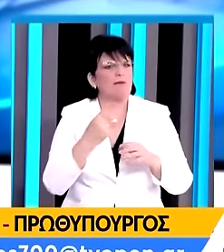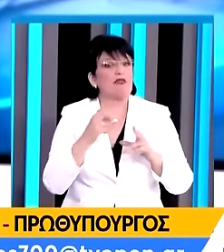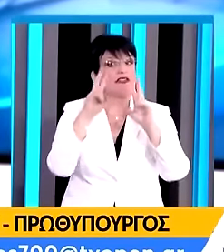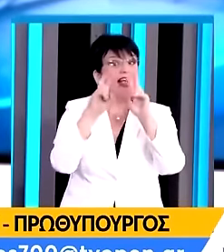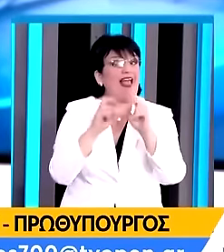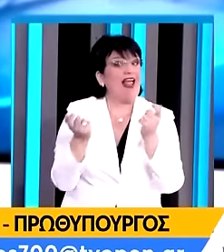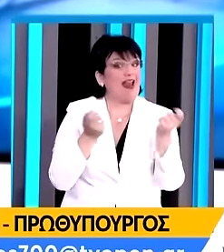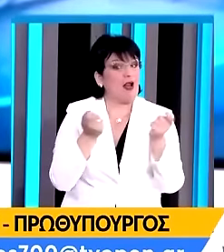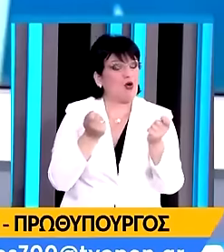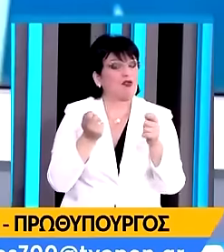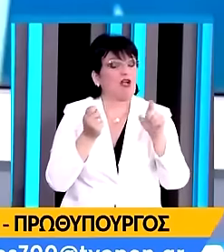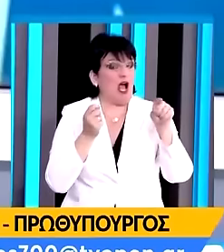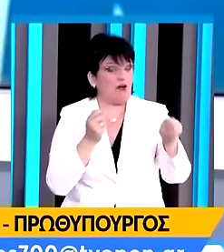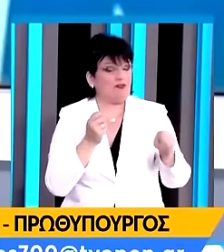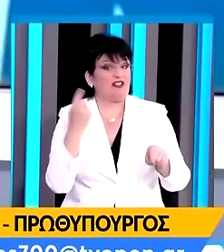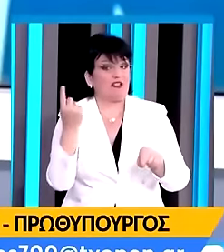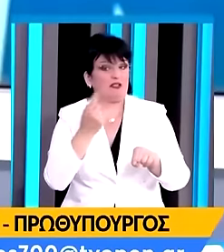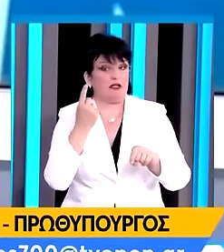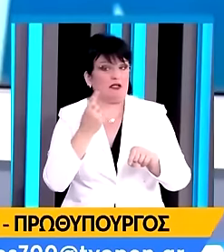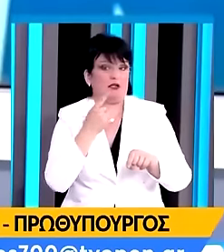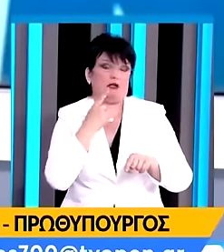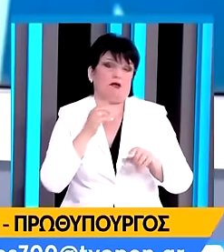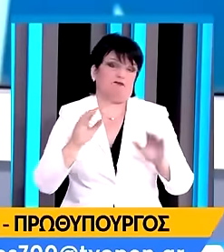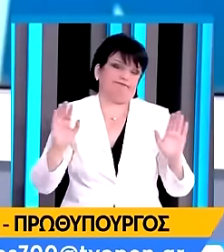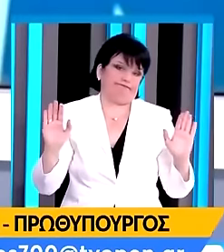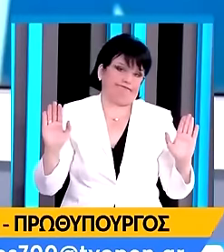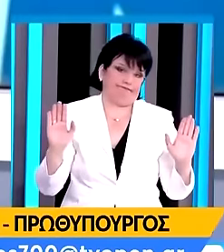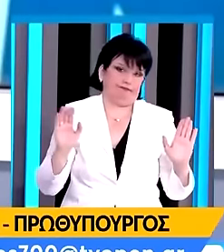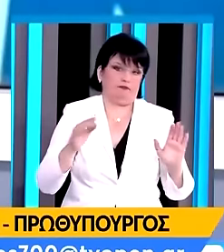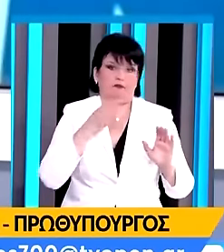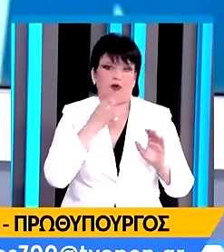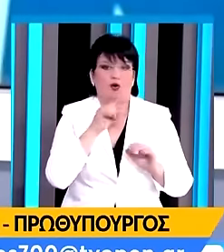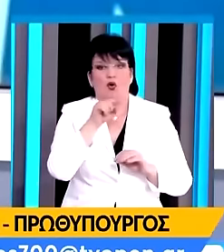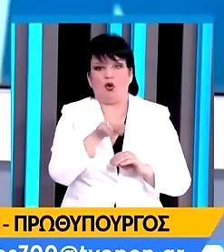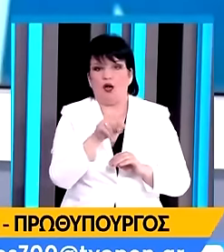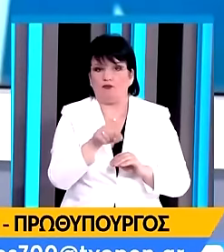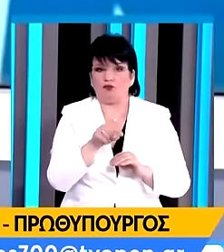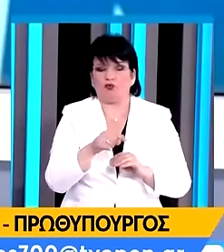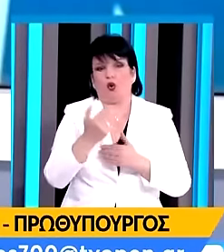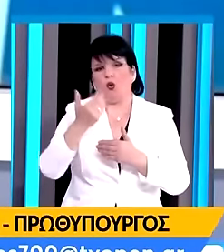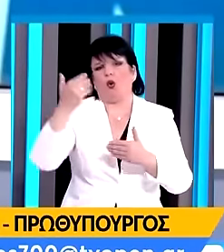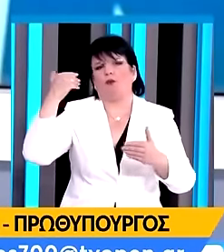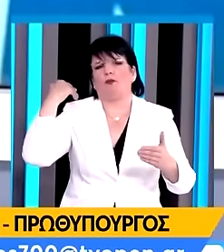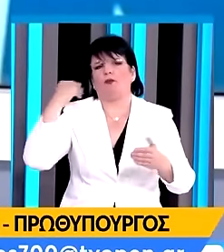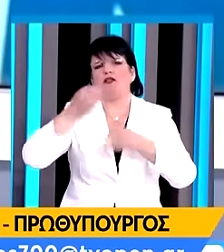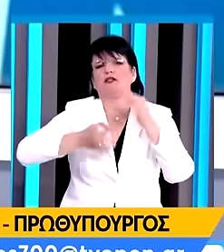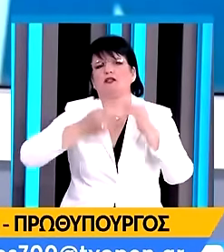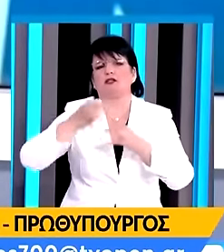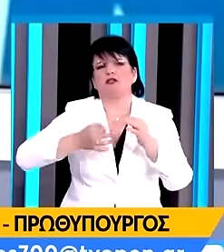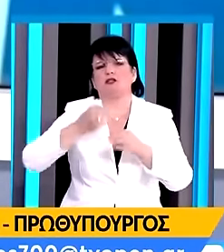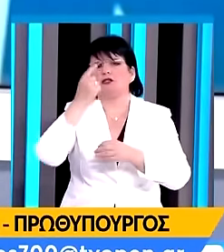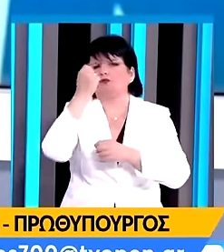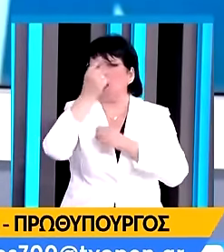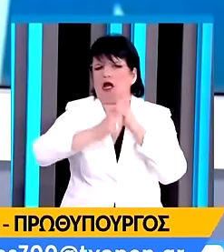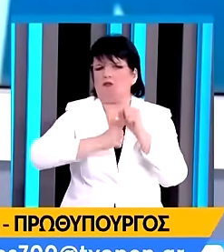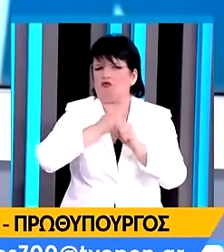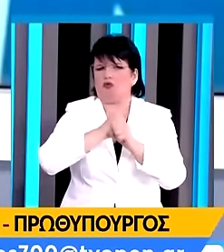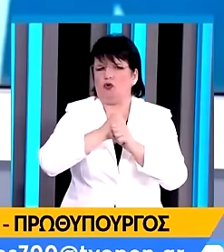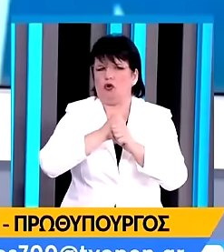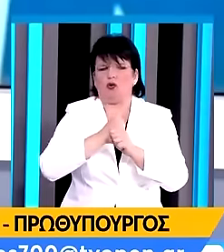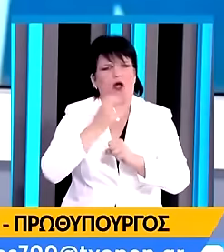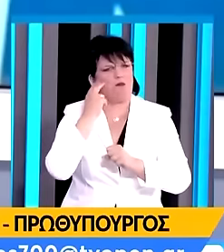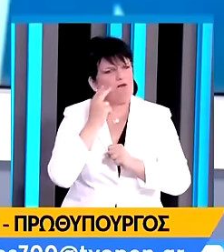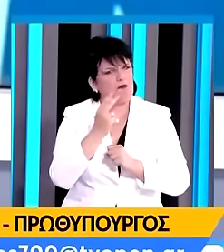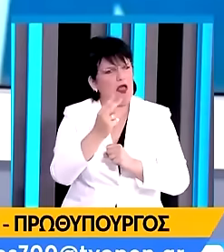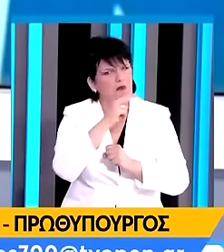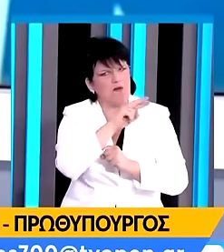χώρο. Σε αυτή τη συγκυρία δεν θα κυρώσουμε τα μνημόνια. Αυτή η κουβέντα θα μπορούσε ενδεχομένως να έχει γίνει πριν από 1,5 χρόνο, αλλά πάλι σας λέω ότι εμείς βλέπαμε